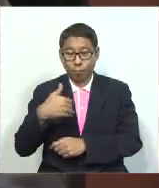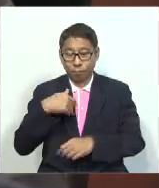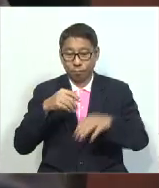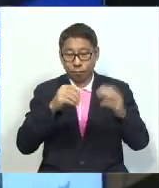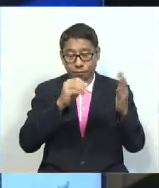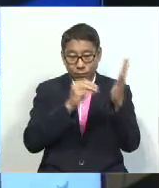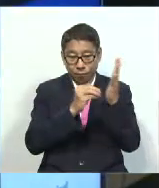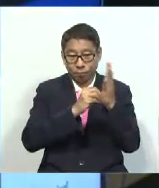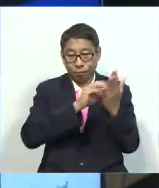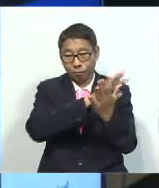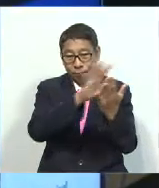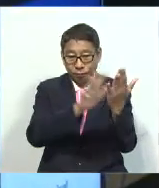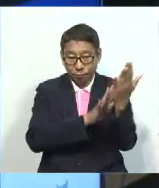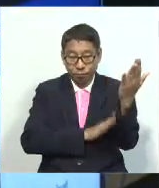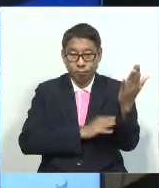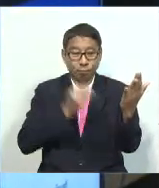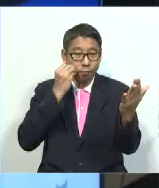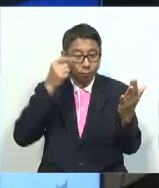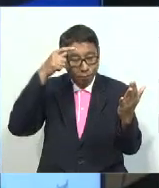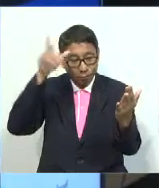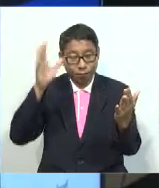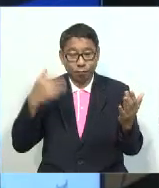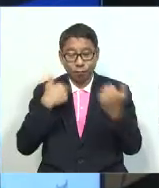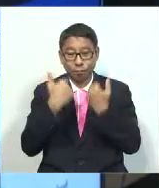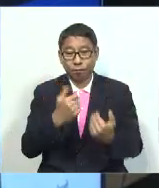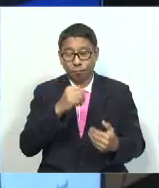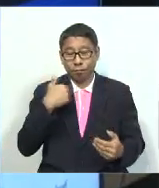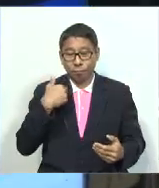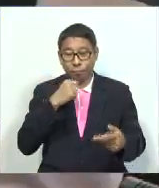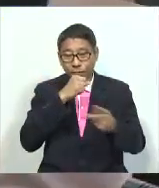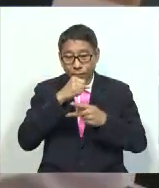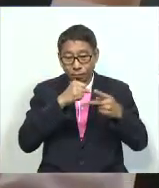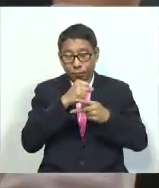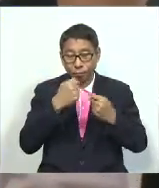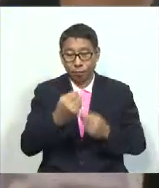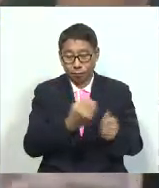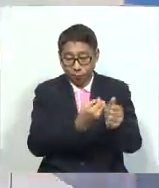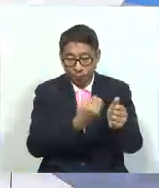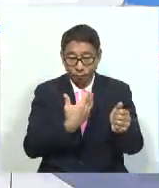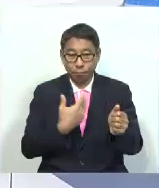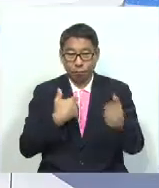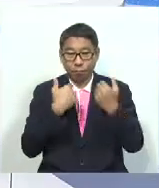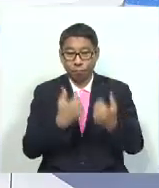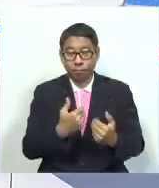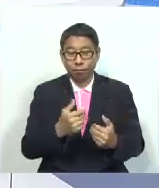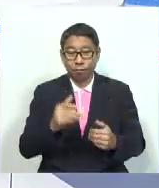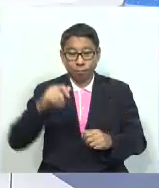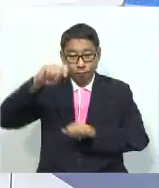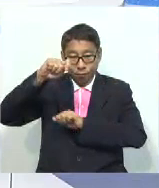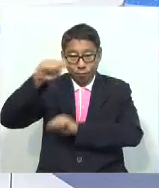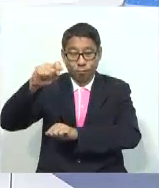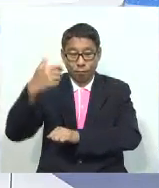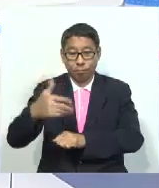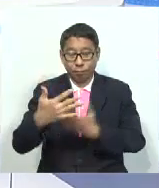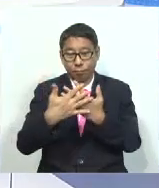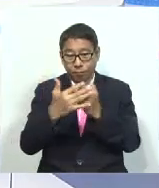พื้นที่ต่างๆทั้งกรุงเทพมหานครแล้วก็ต่างจังหวัดเพราะฉะนั้นใครที่มีกัญชาอยู่ในมือเนี่ยก็ต้องไปแจ้งนะครับเพราะว่าประกาศฉบับนี้ก็เ